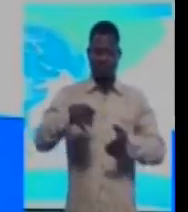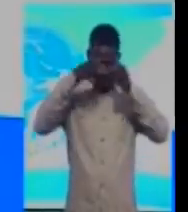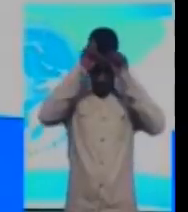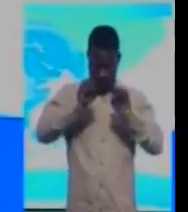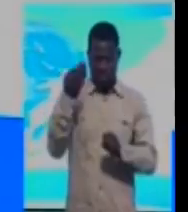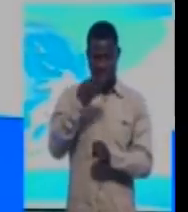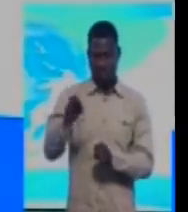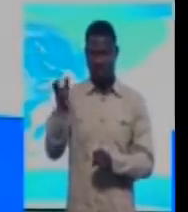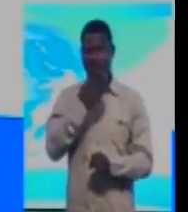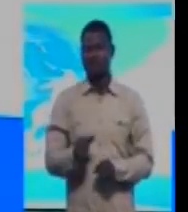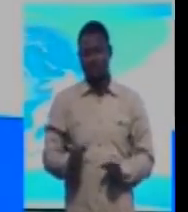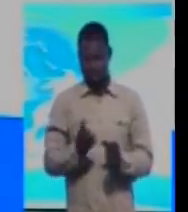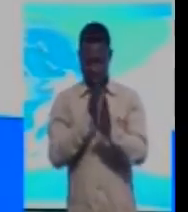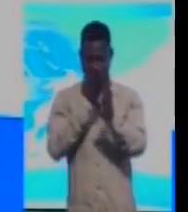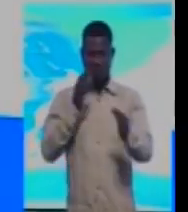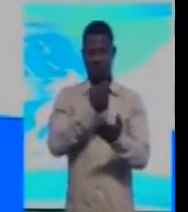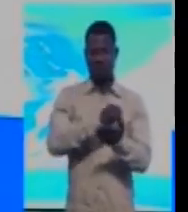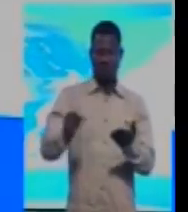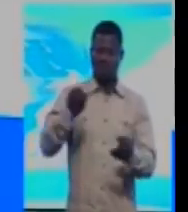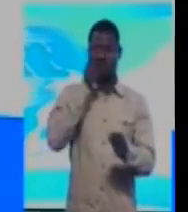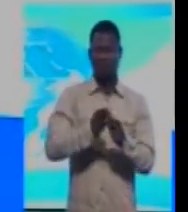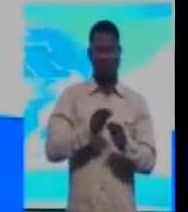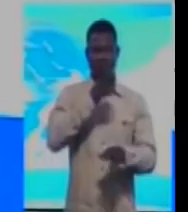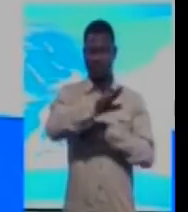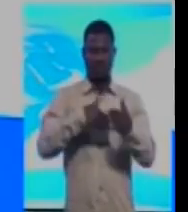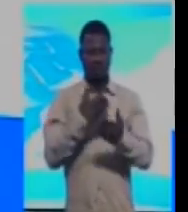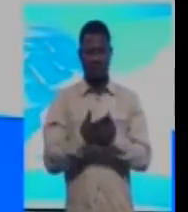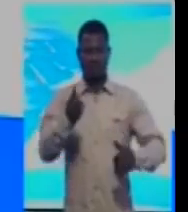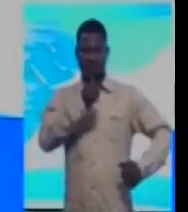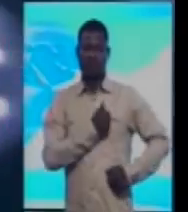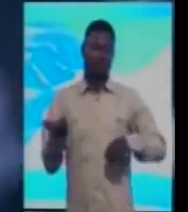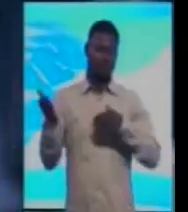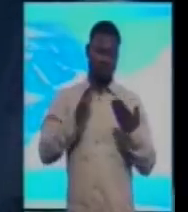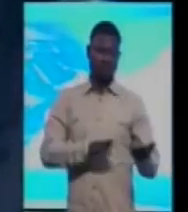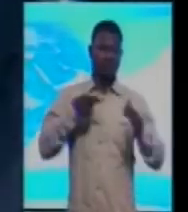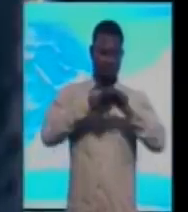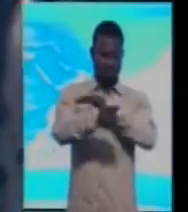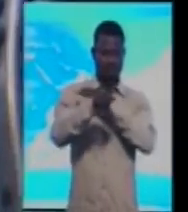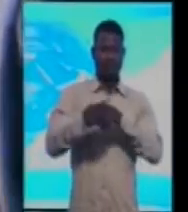les noms de tous les soldats tués ou morts à la suite de blessures.